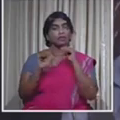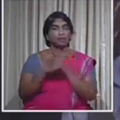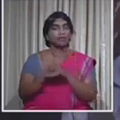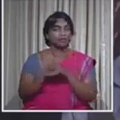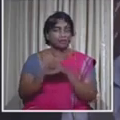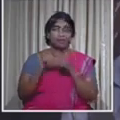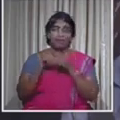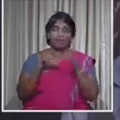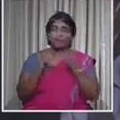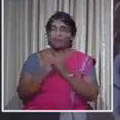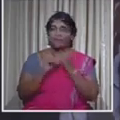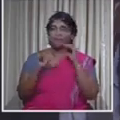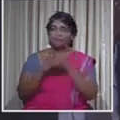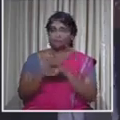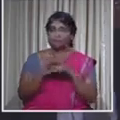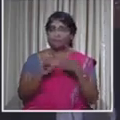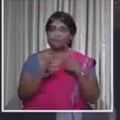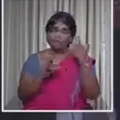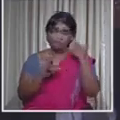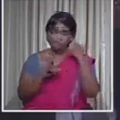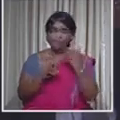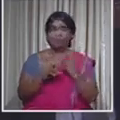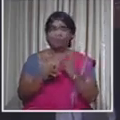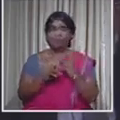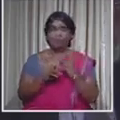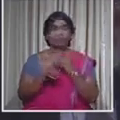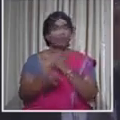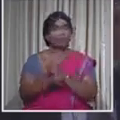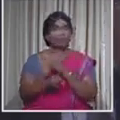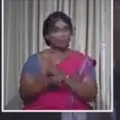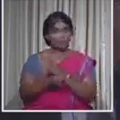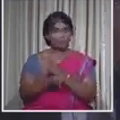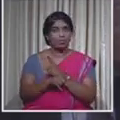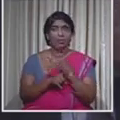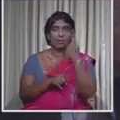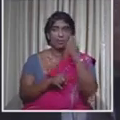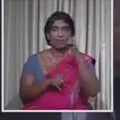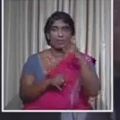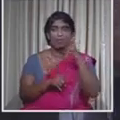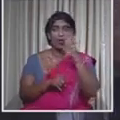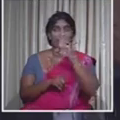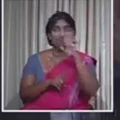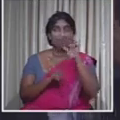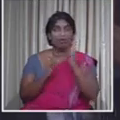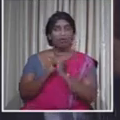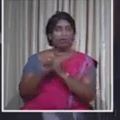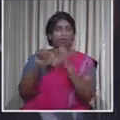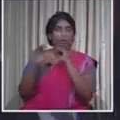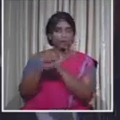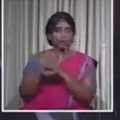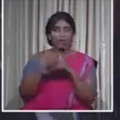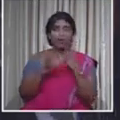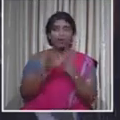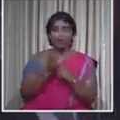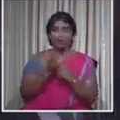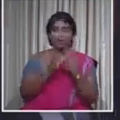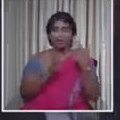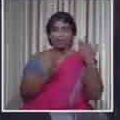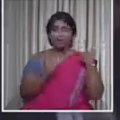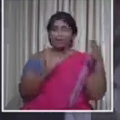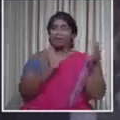කාලයක් හරි හිටපු කෙනෙක් විදිහට මම දන්නවා මම ගුරුවරයෙක් විදිහට 1999 පත්වි ලැබපු කෙනෙක් අපේ රෝනි කුමාරි කවිරත් මහත්මයාත්